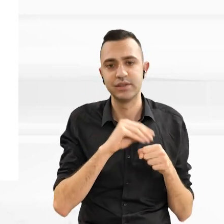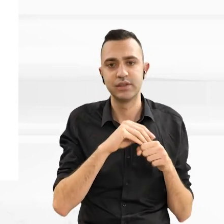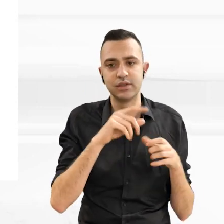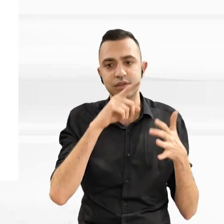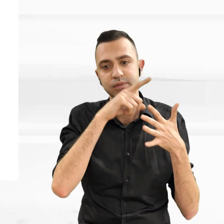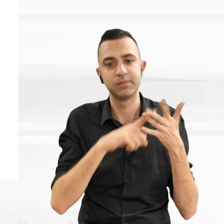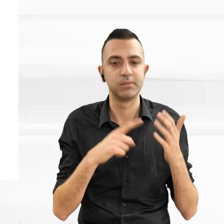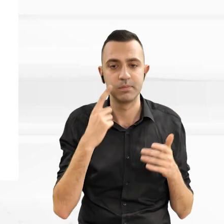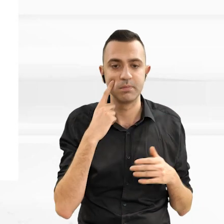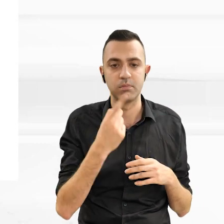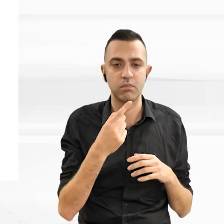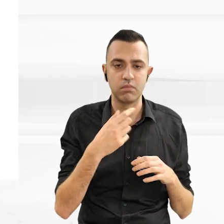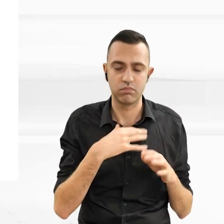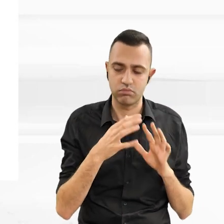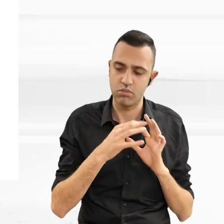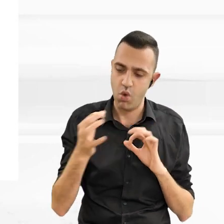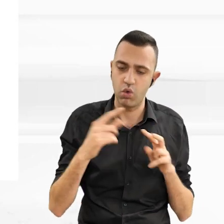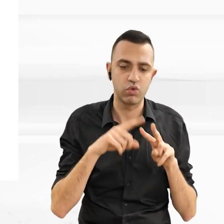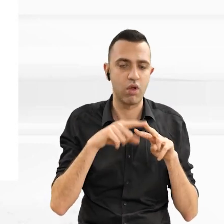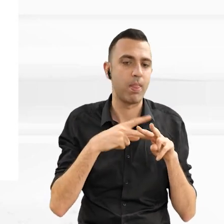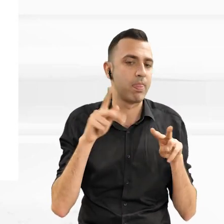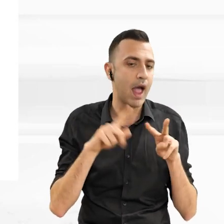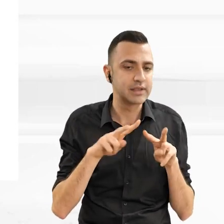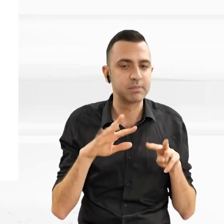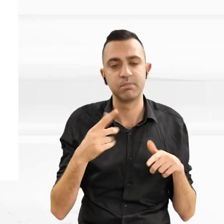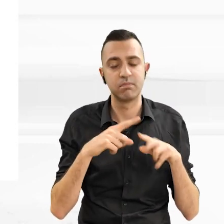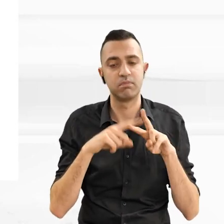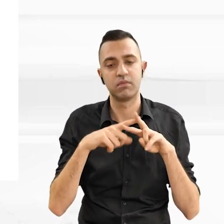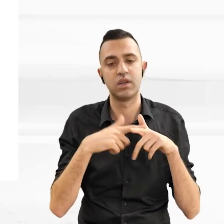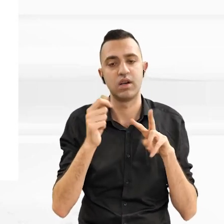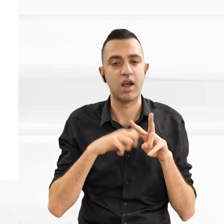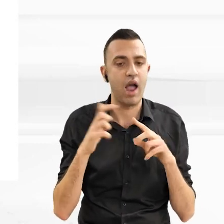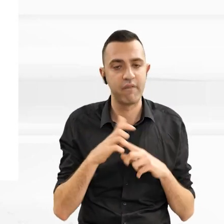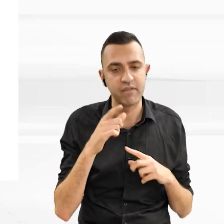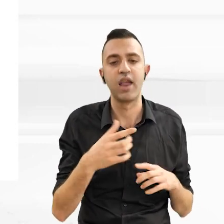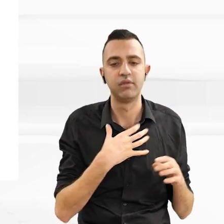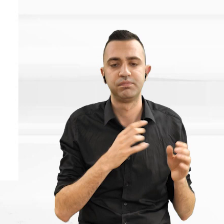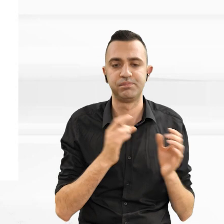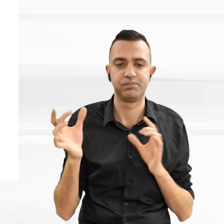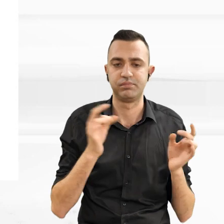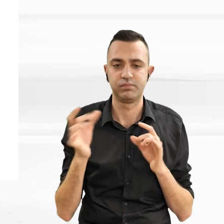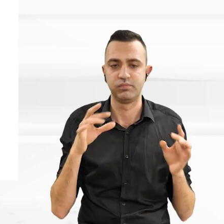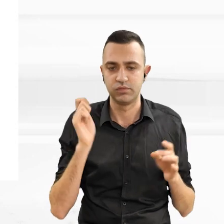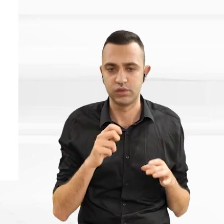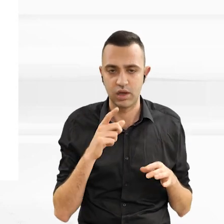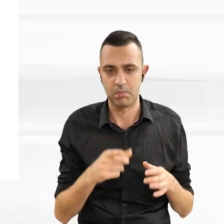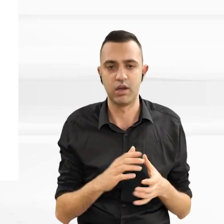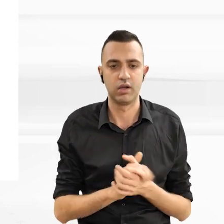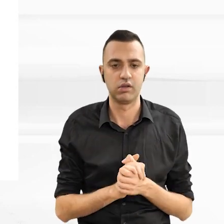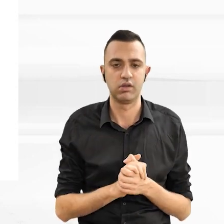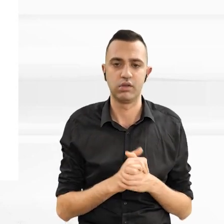seçeneklere baktığımızda ölçü Nazım birimi ve kafiye düzeni rahatlıkla elde edebiliriz zaten